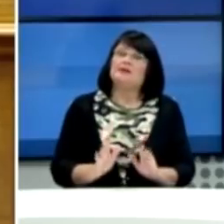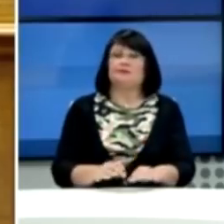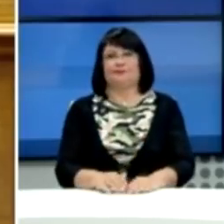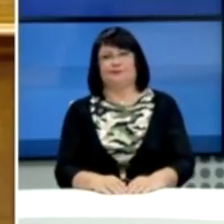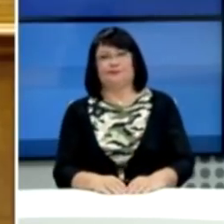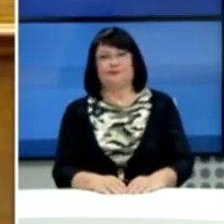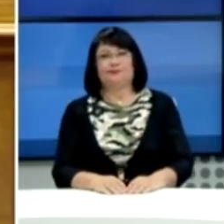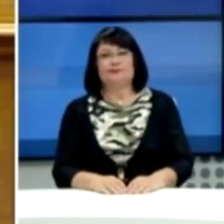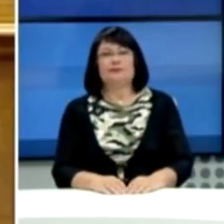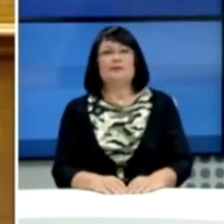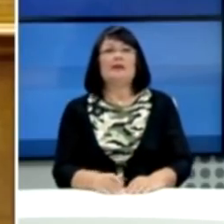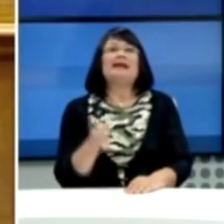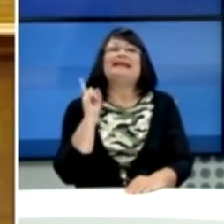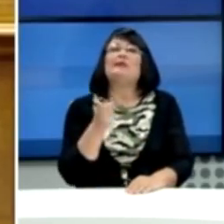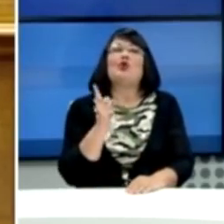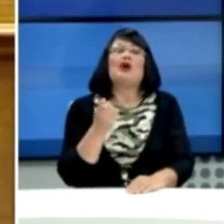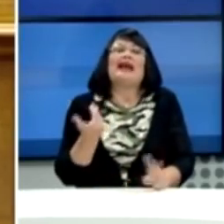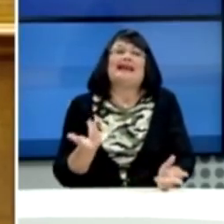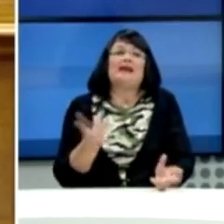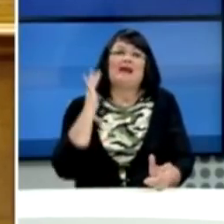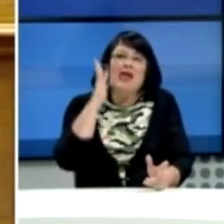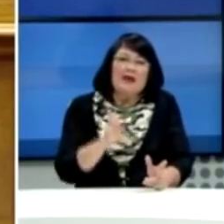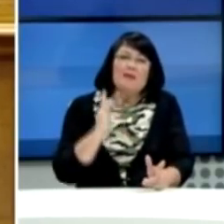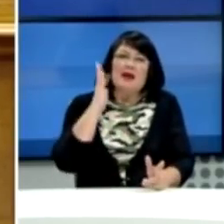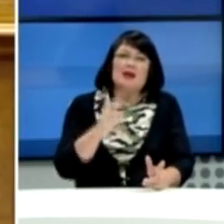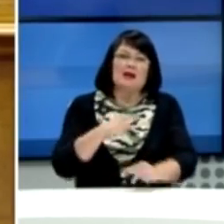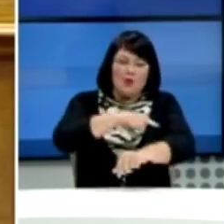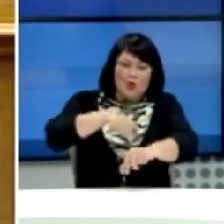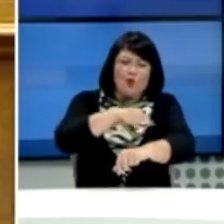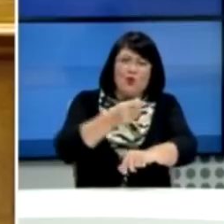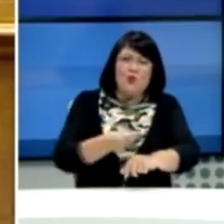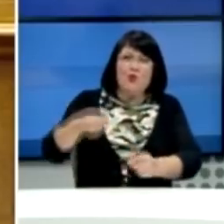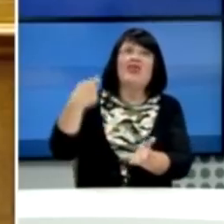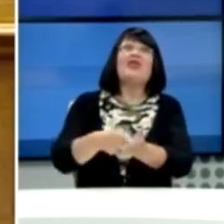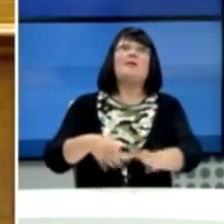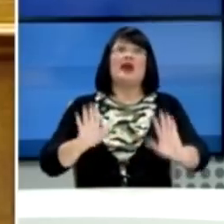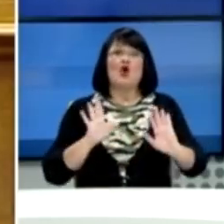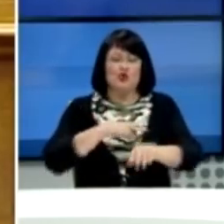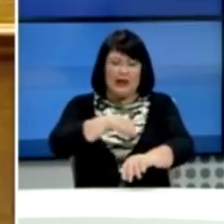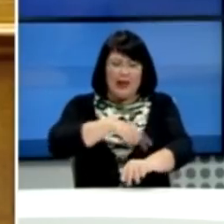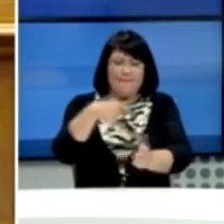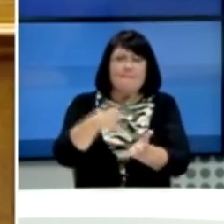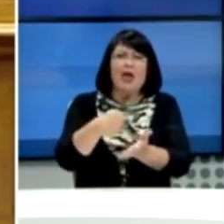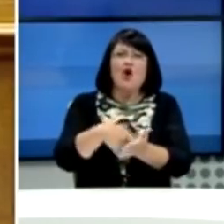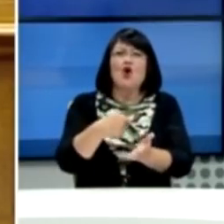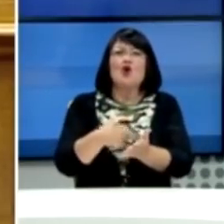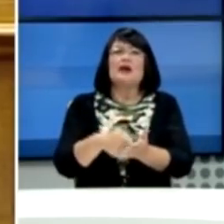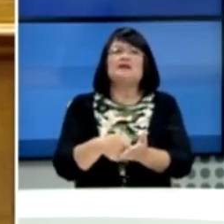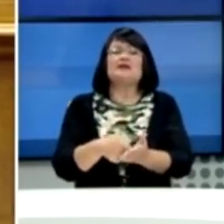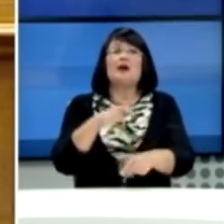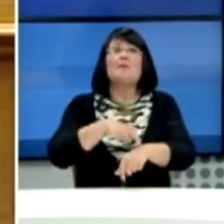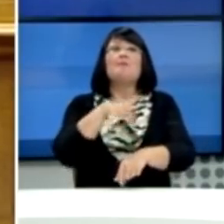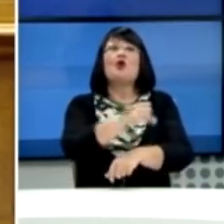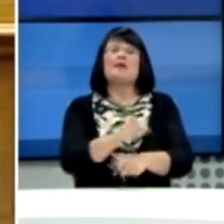άλλο από τιμωρία είναι η καθημερινή υπεροριακή απλήρωτη εργασία για όσους μπαίνουν σε